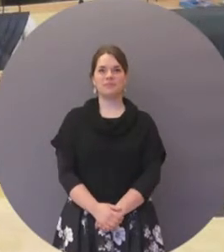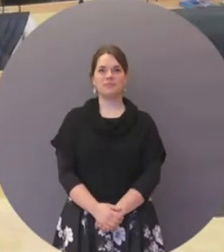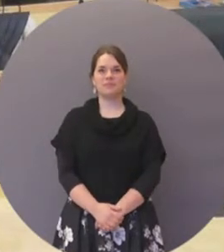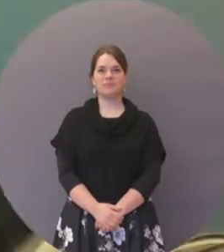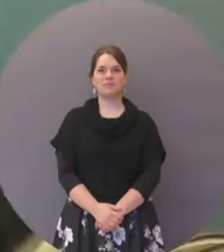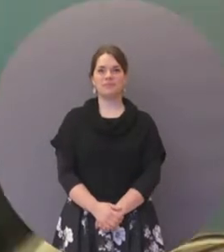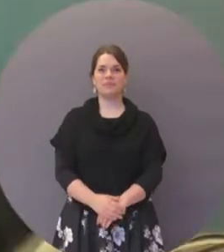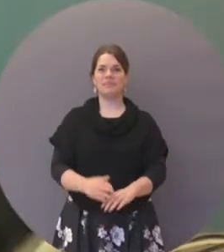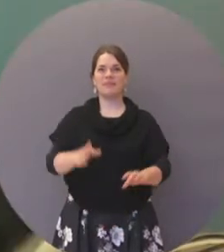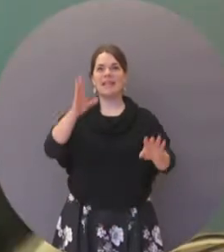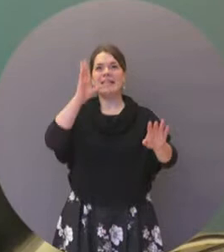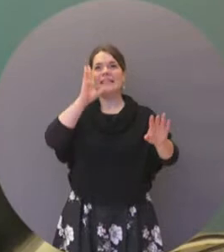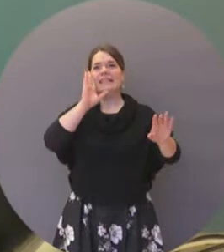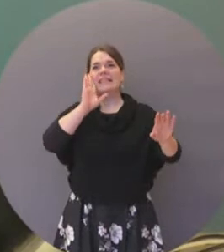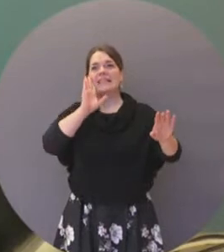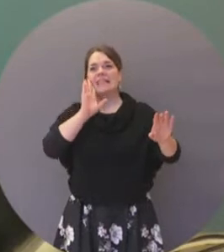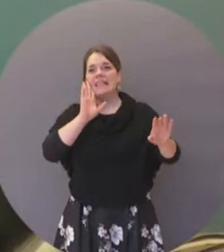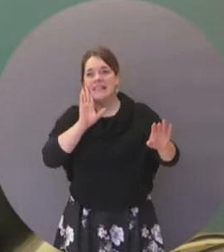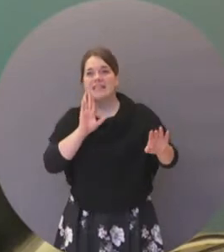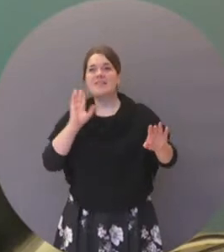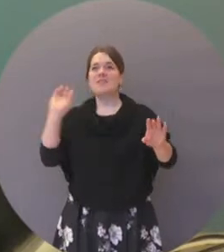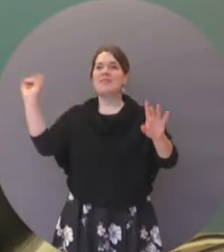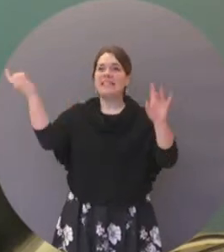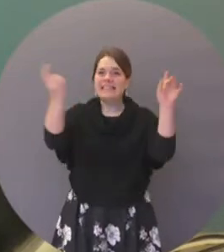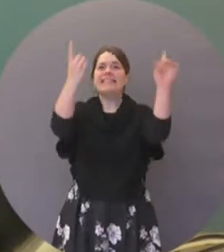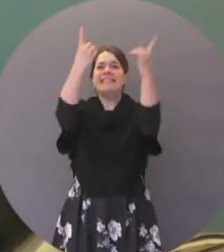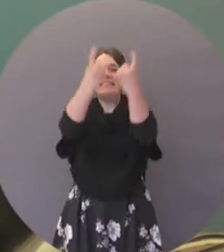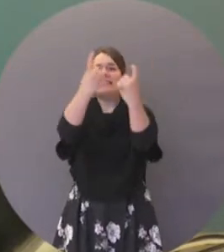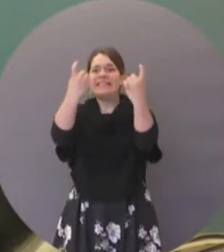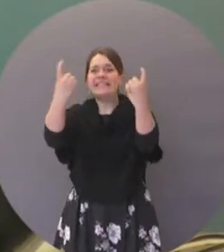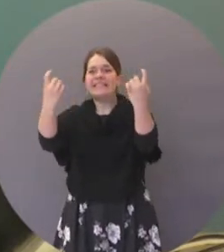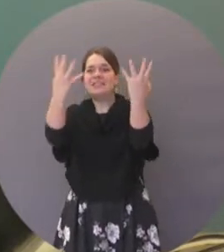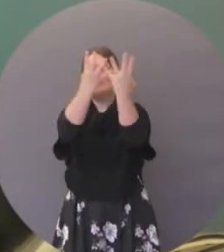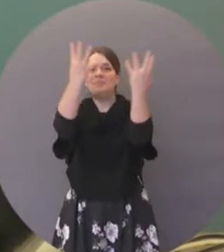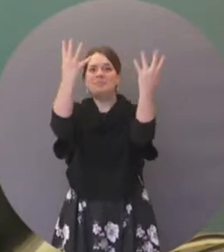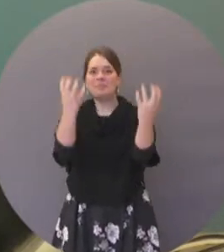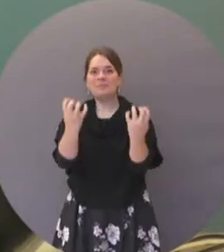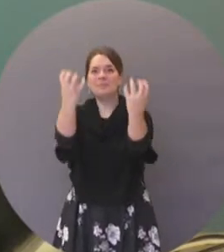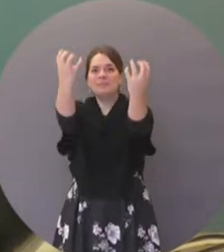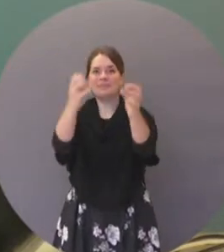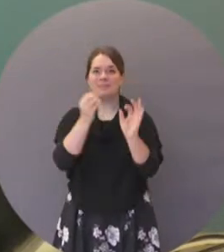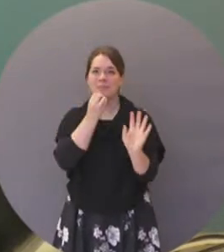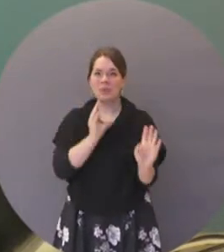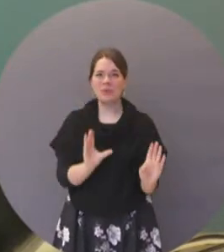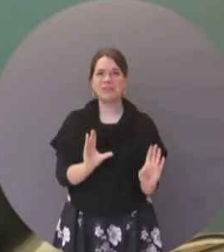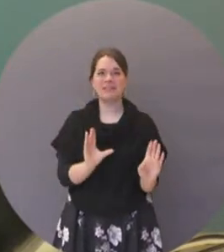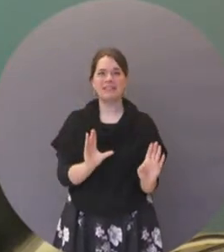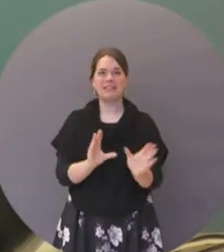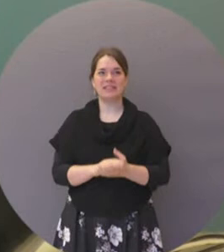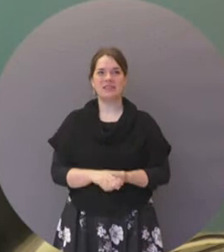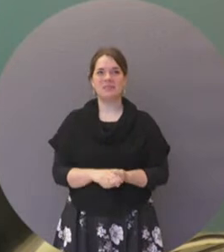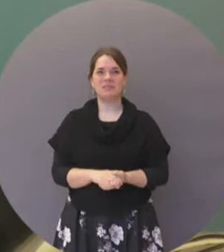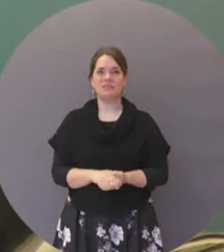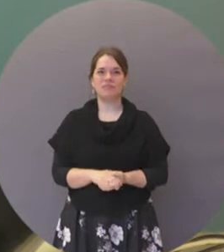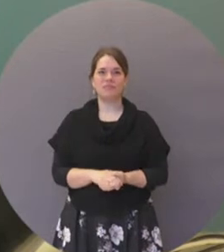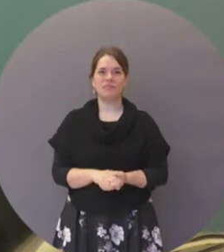merci de bien vouloir vous installer s'il vous plaît voilà